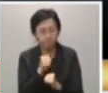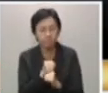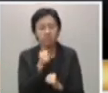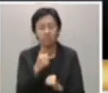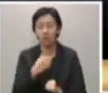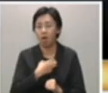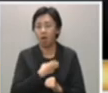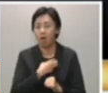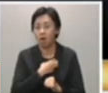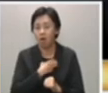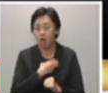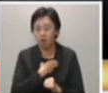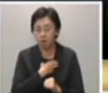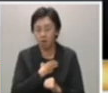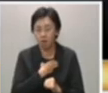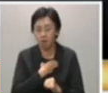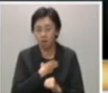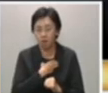ะให้มีการ